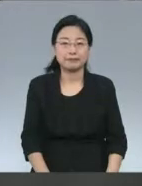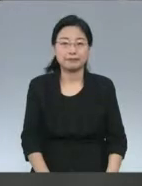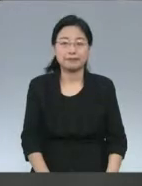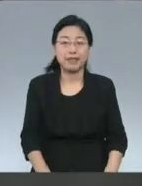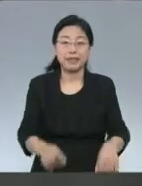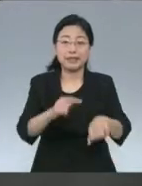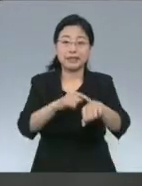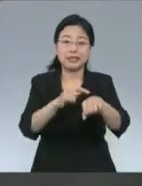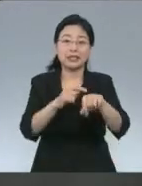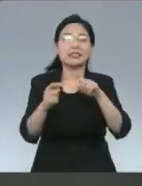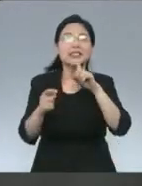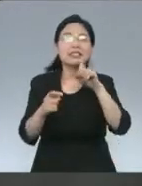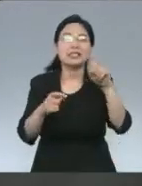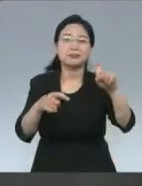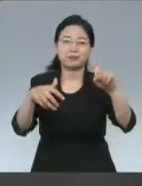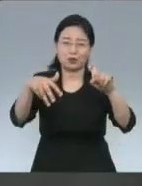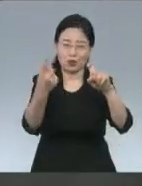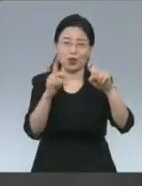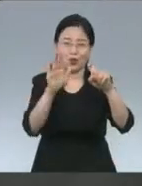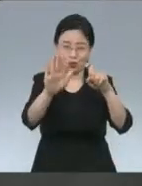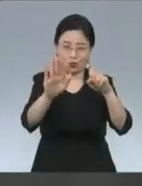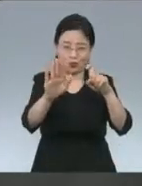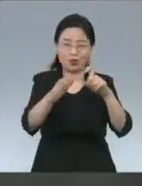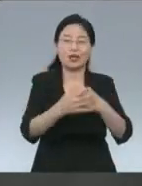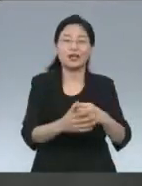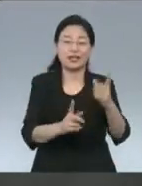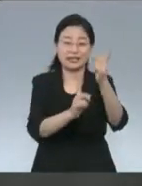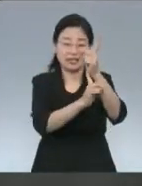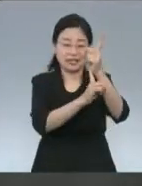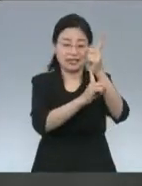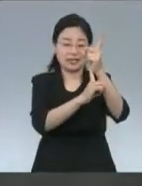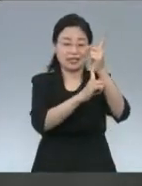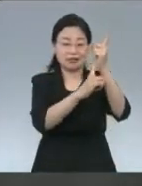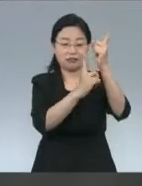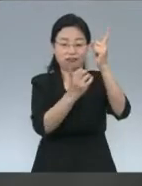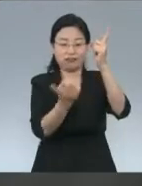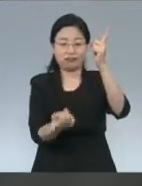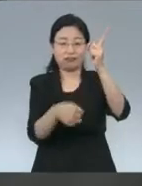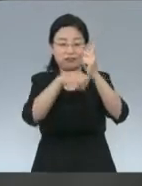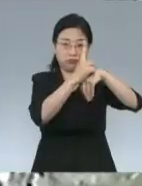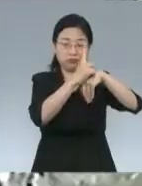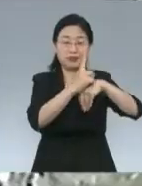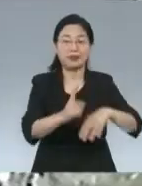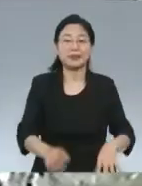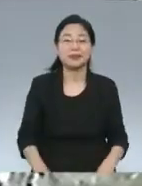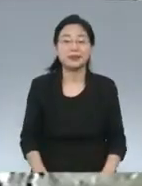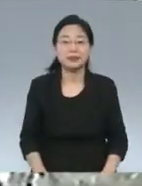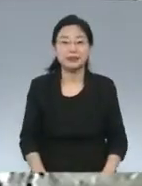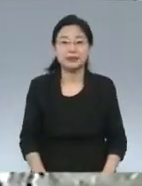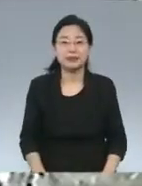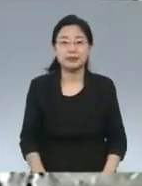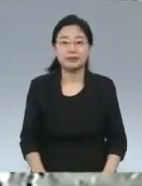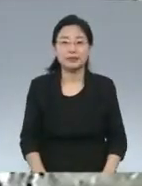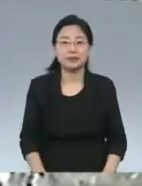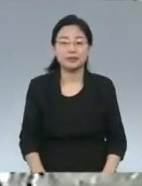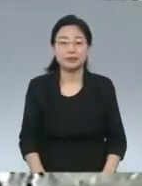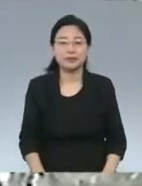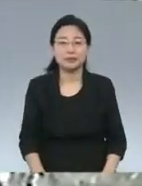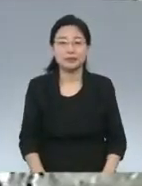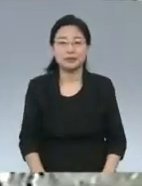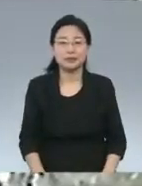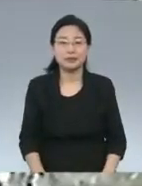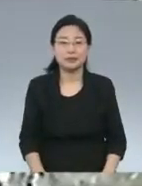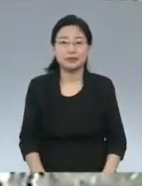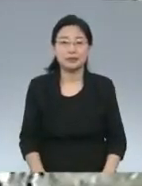Sonne. In einer schmetterlingsförmigen Flugbahn wird der Orbiter anschließend in Richtung Mond zurückkehren und Ende